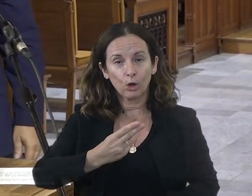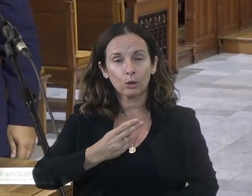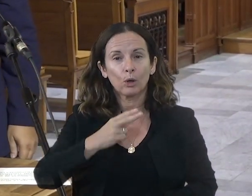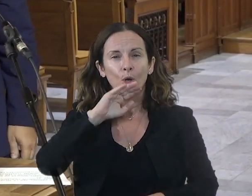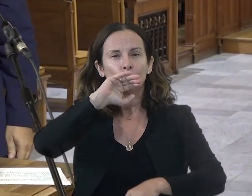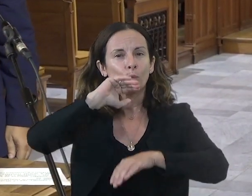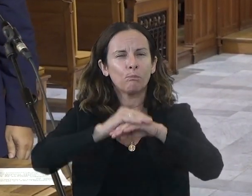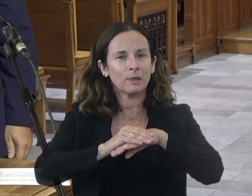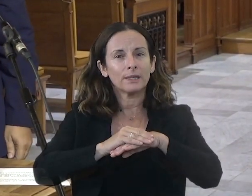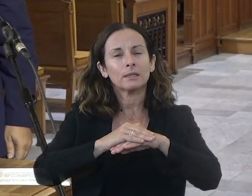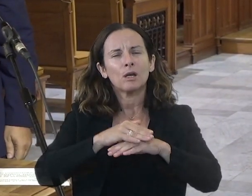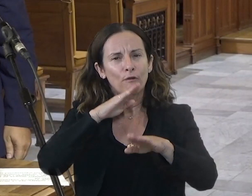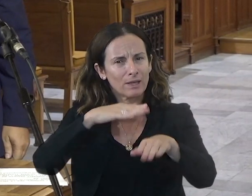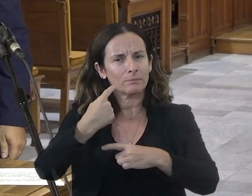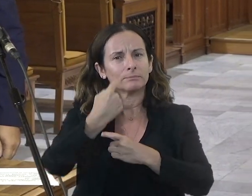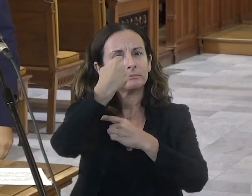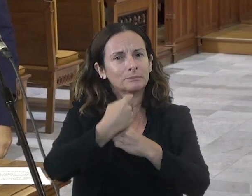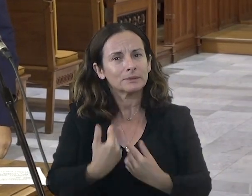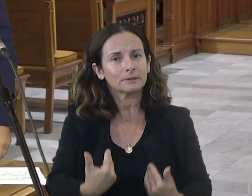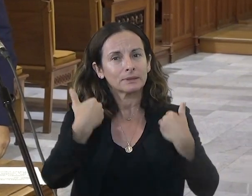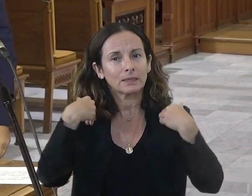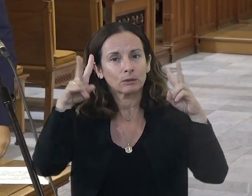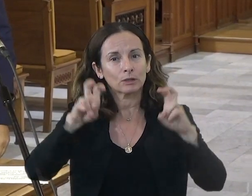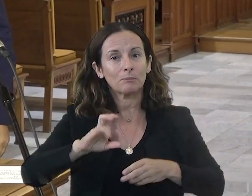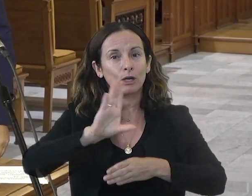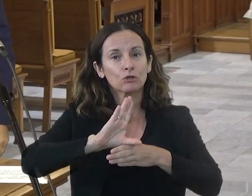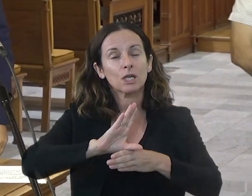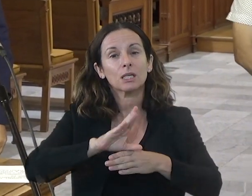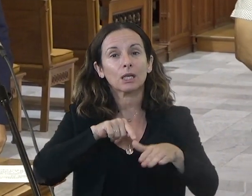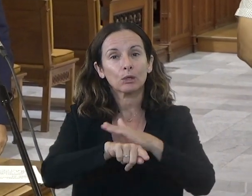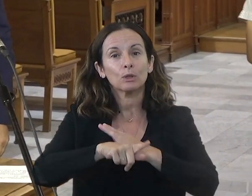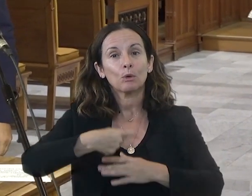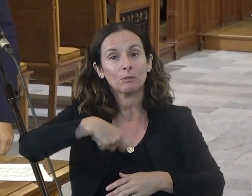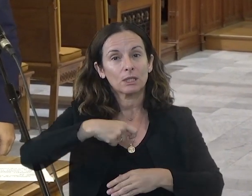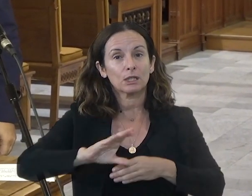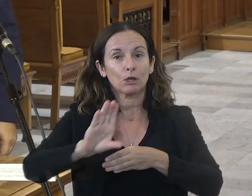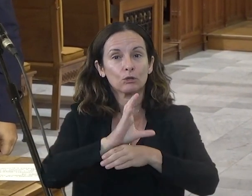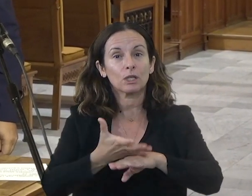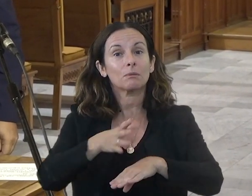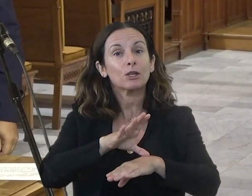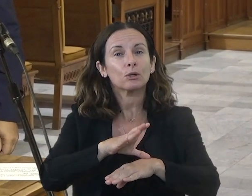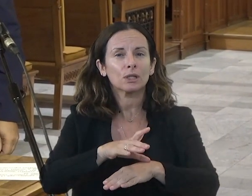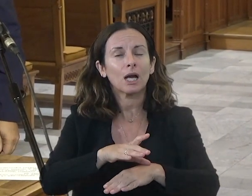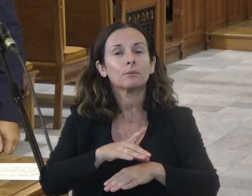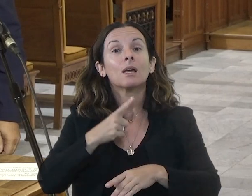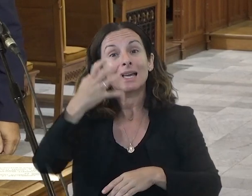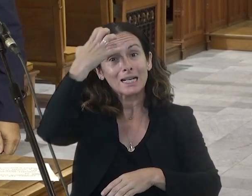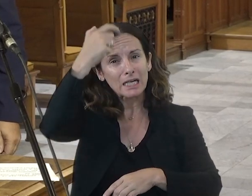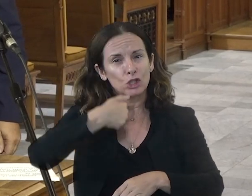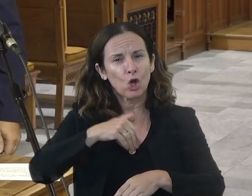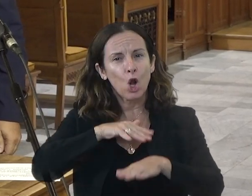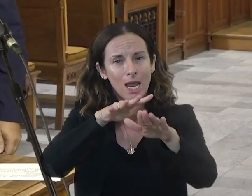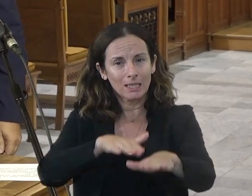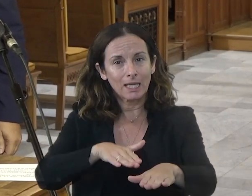Jur, per la meva consciència i pel meu honor, complir fidelment les obligacions del càrrec de conseller executiu de presidència del Consell Insular de